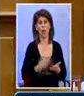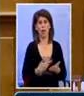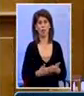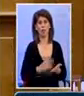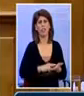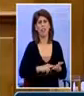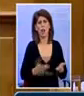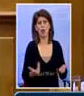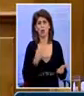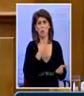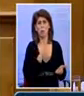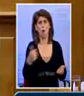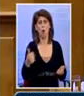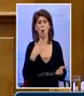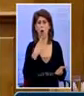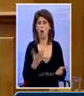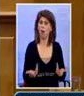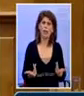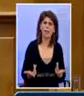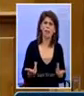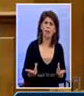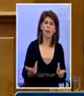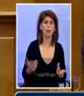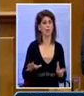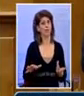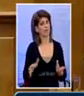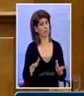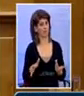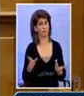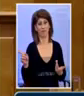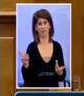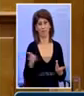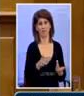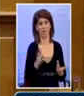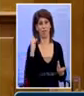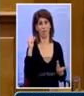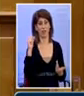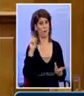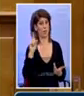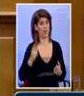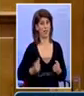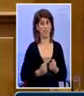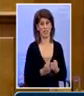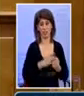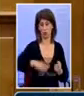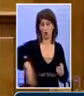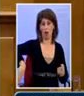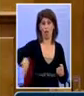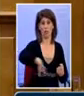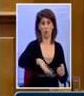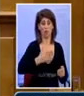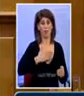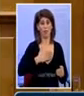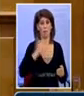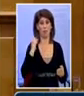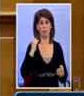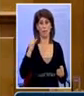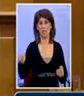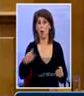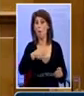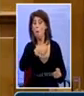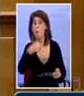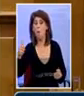μιλώ. Γιατί? Προφανώς διότι εσάς δύναμή σας δεν ήταν η στήριξη του λαού που είναι δική μας δύναμη. Εσάς η μόνη σας